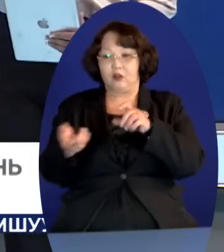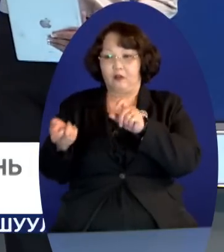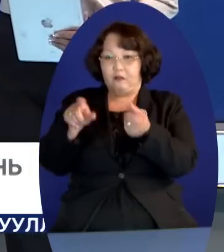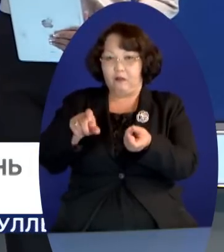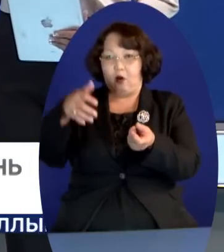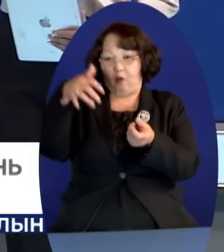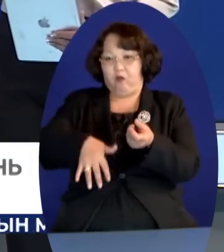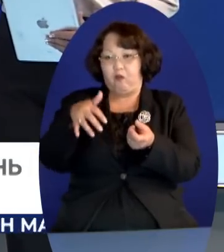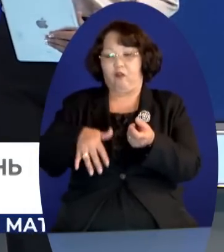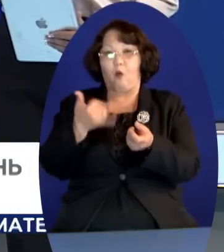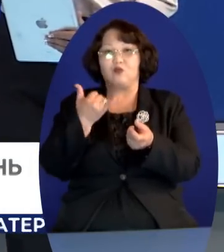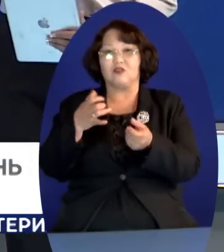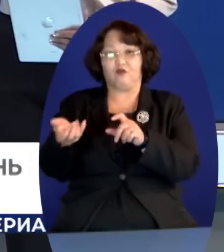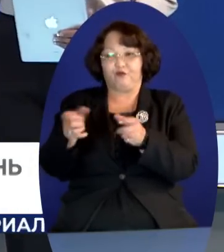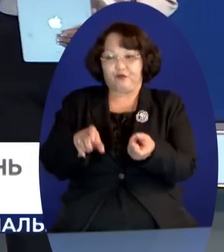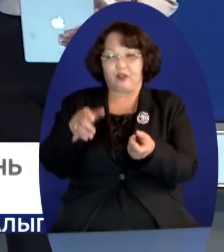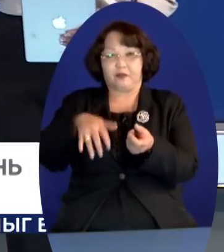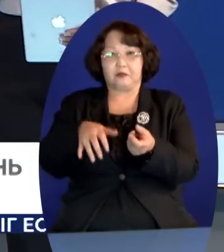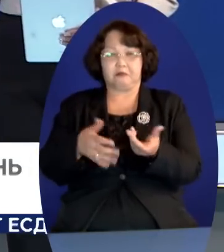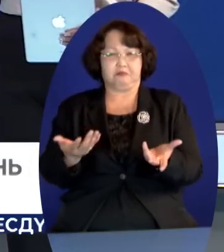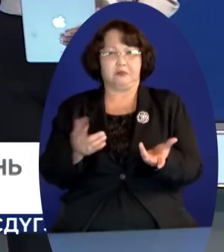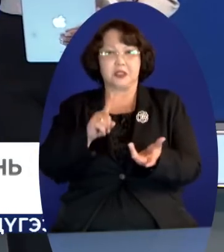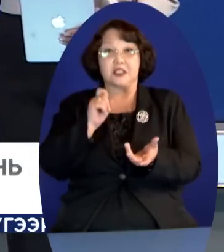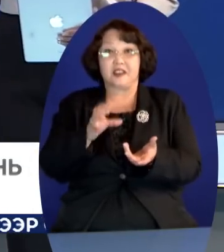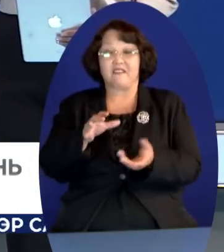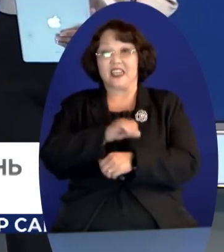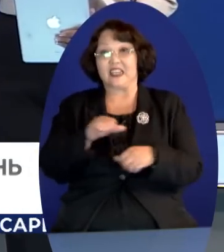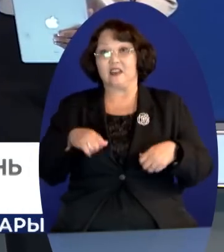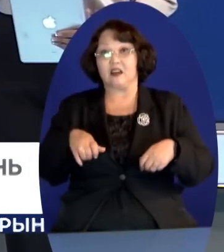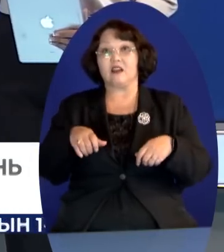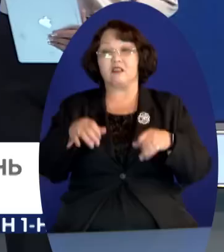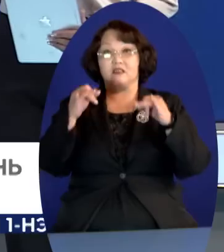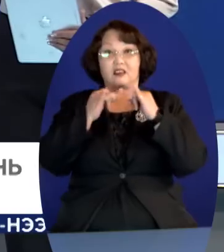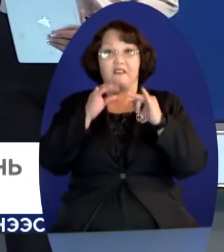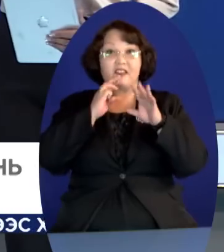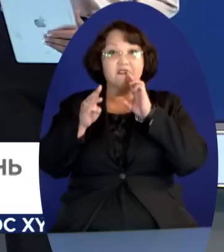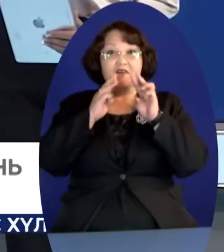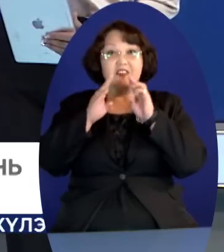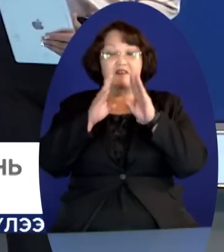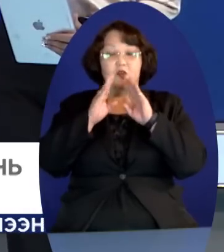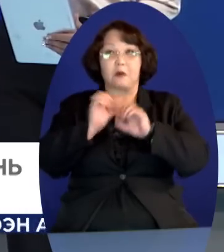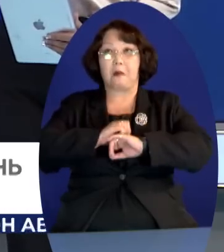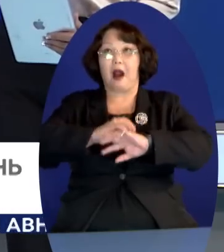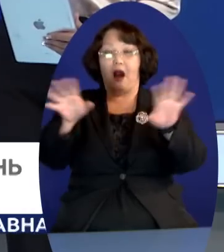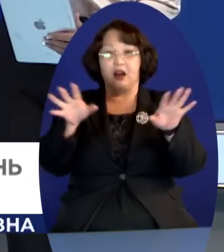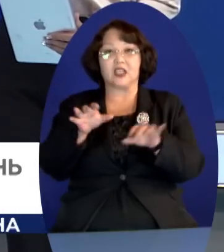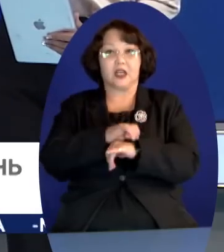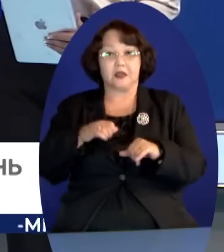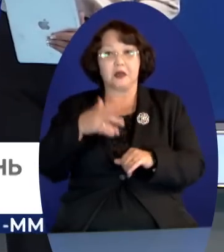ус гарсан гэсэн энэ жишээг нэгэн иргэн бол өөрийн цахим хуудсанда мэдээлснээр олон нийтэд ил болсон.